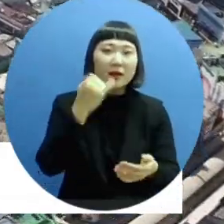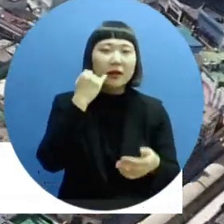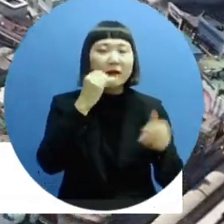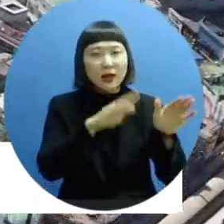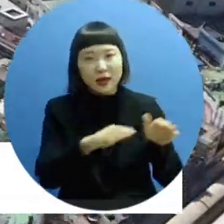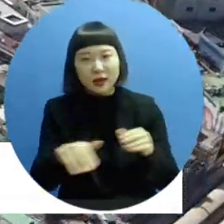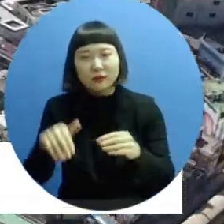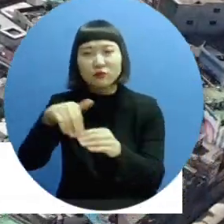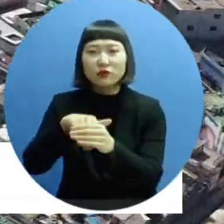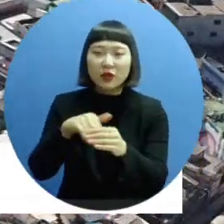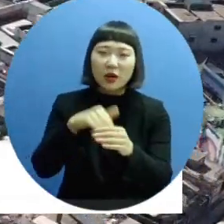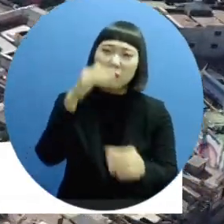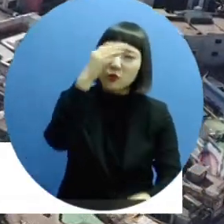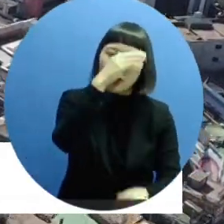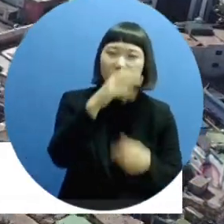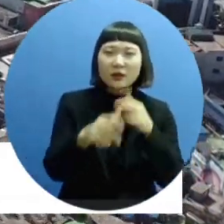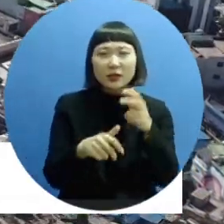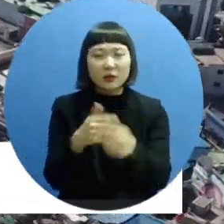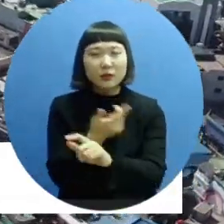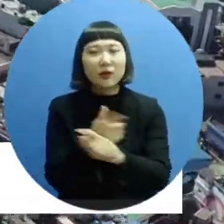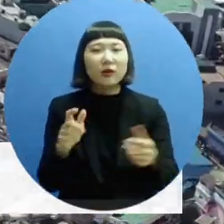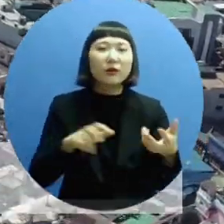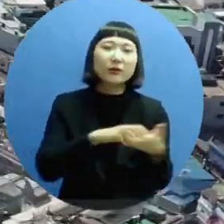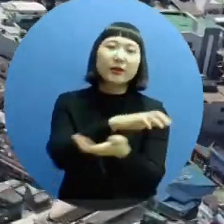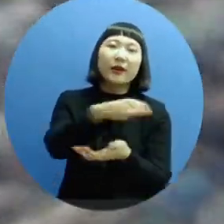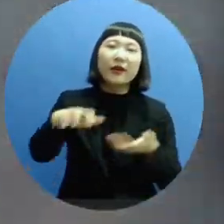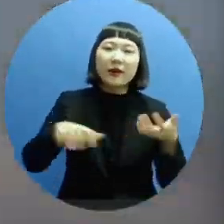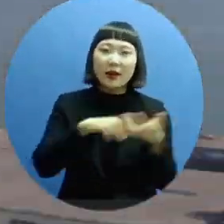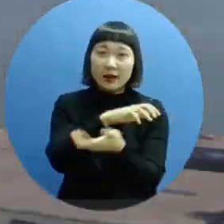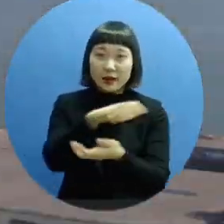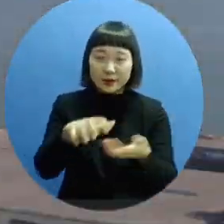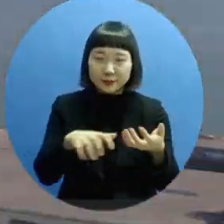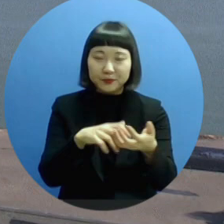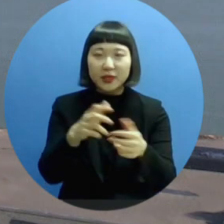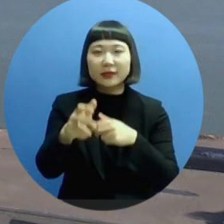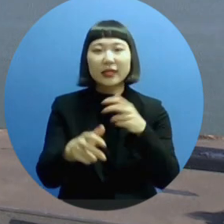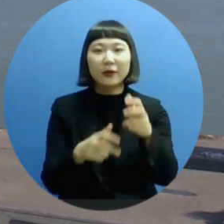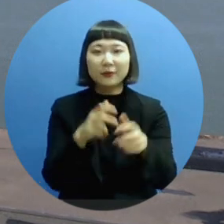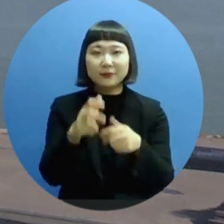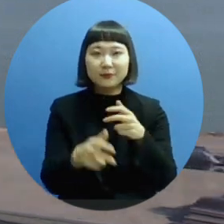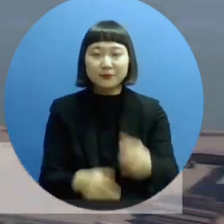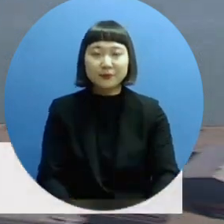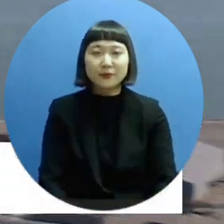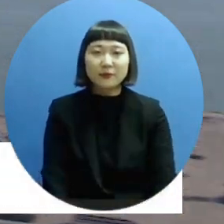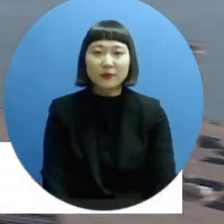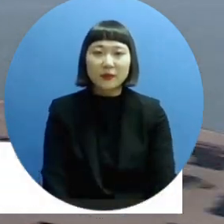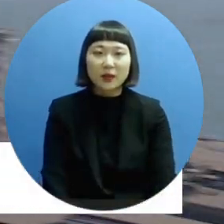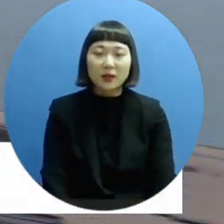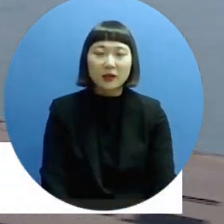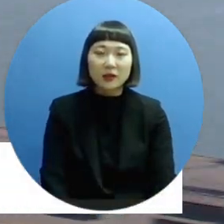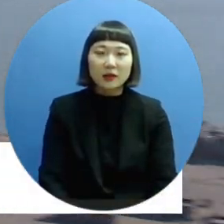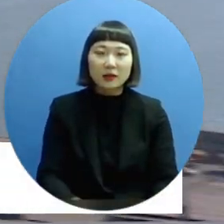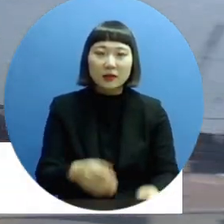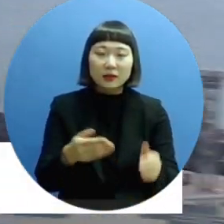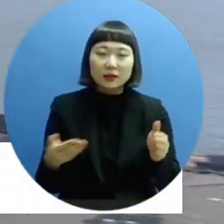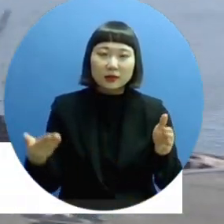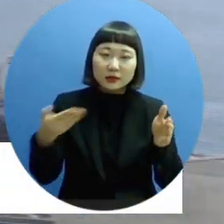관광산업이 융합된 새로운 도시로 재탄생시키는 겁니다. 이를 위한 핵심 사업인 내양